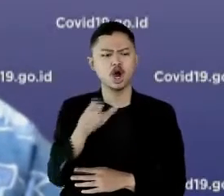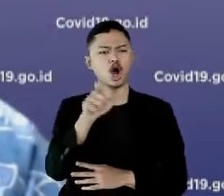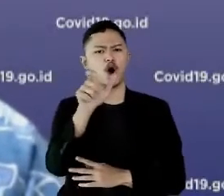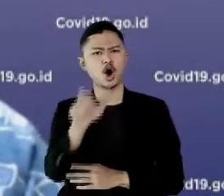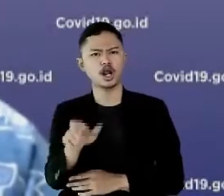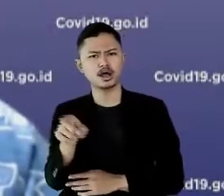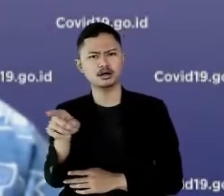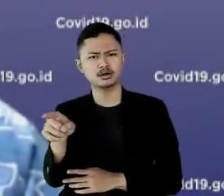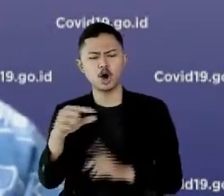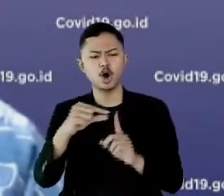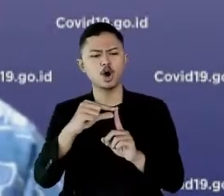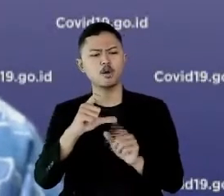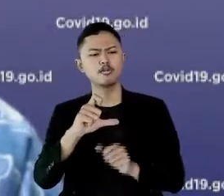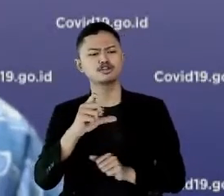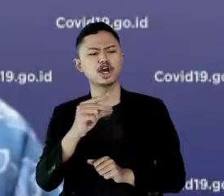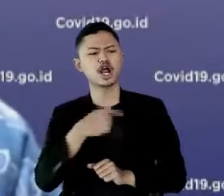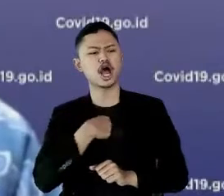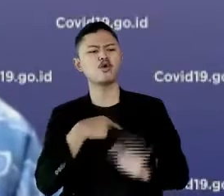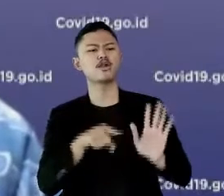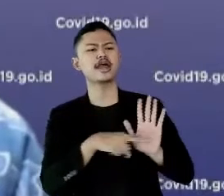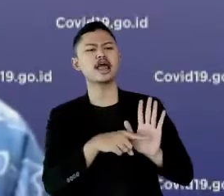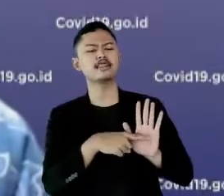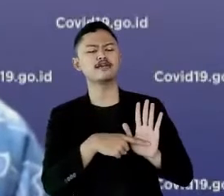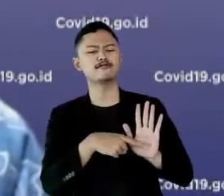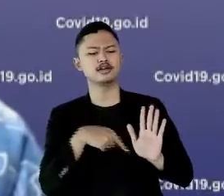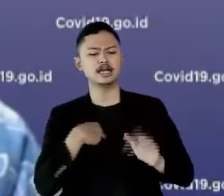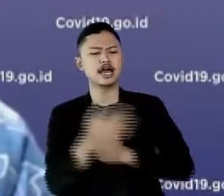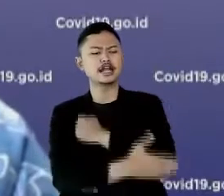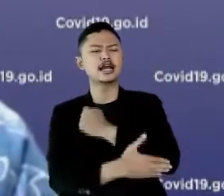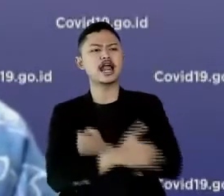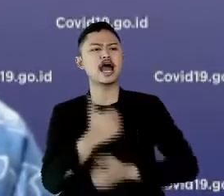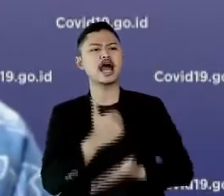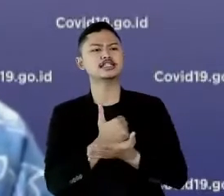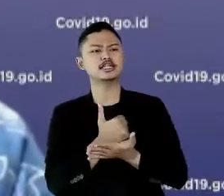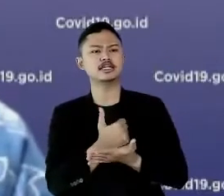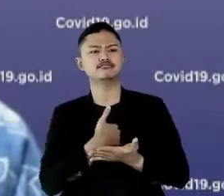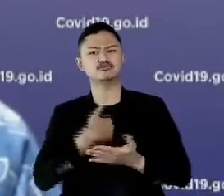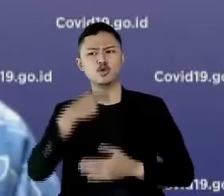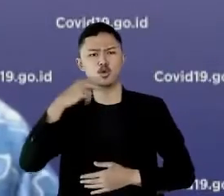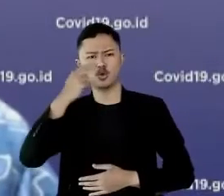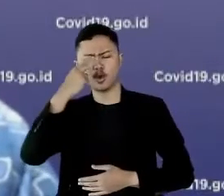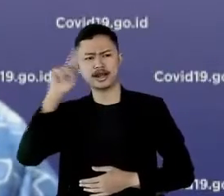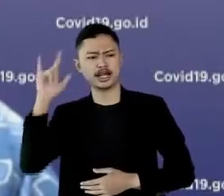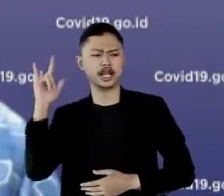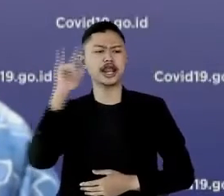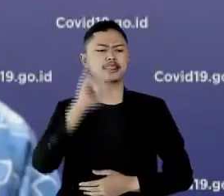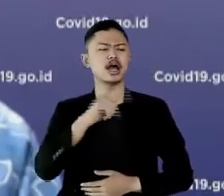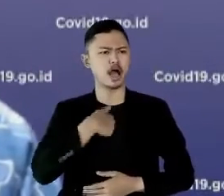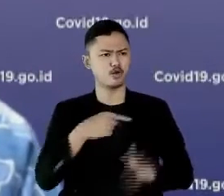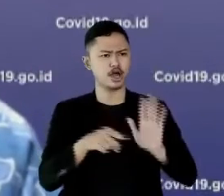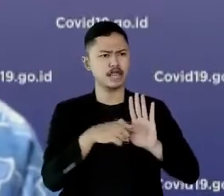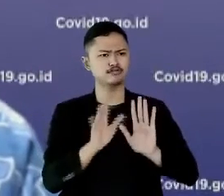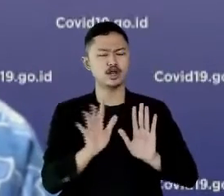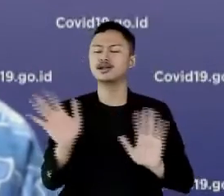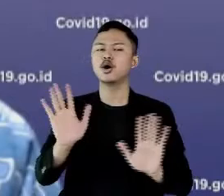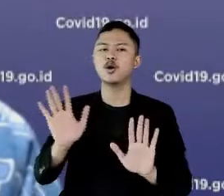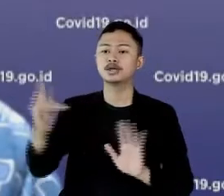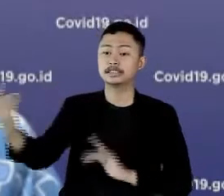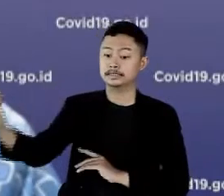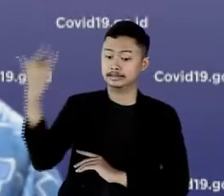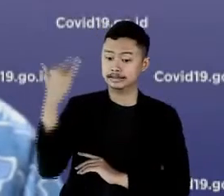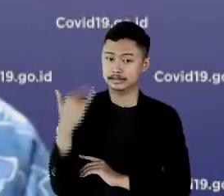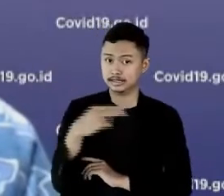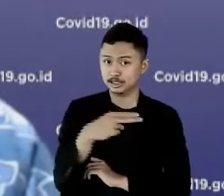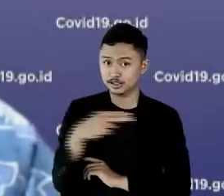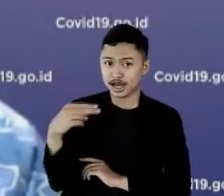dengan hasil PCR yang negatif yang sudah dibawa oleh si pendatang ini. Harus diperiksa lagi, kemudian kan harus